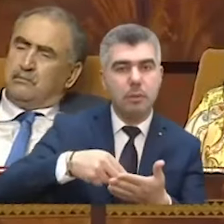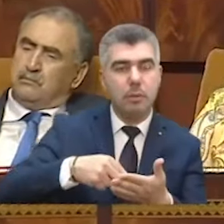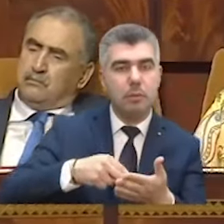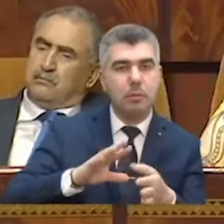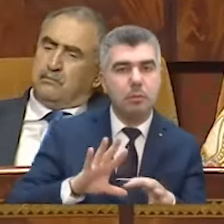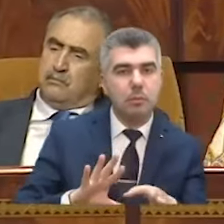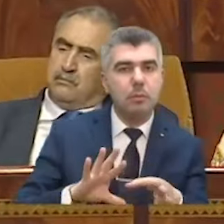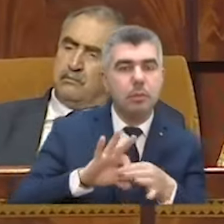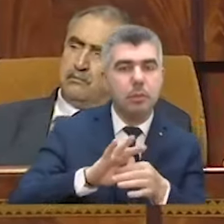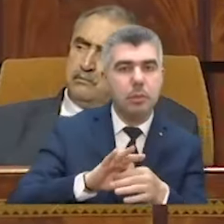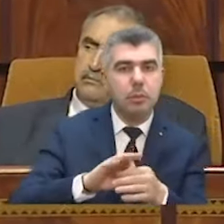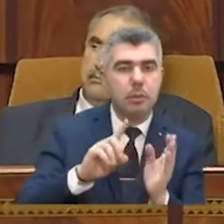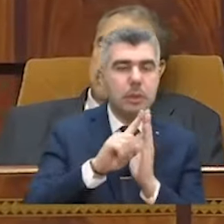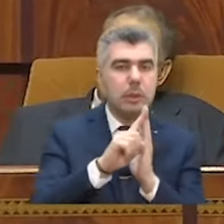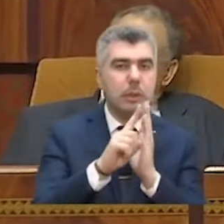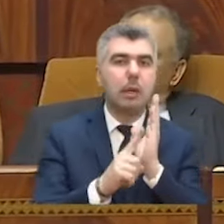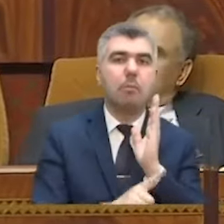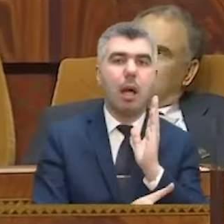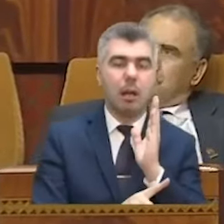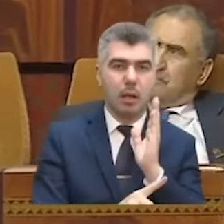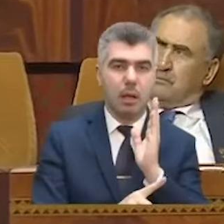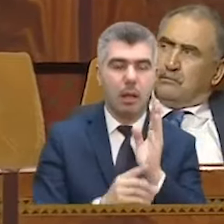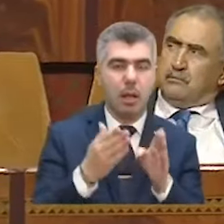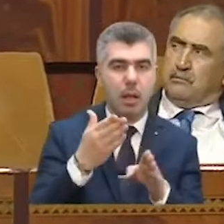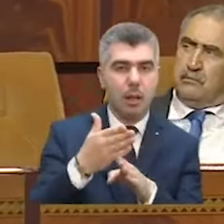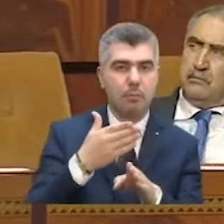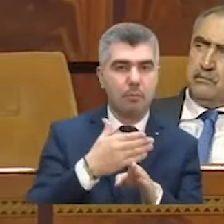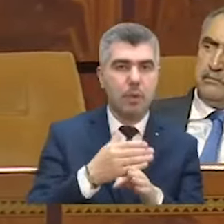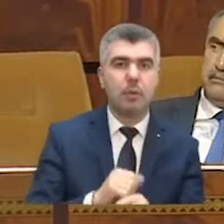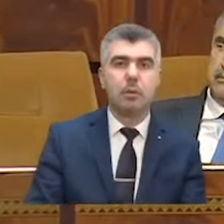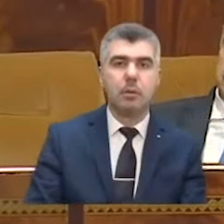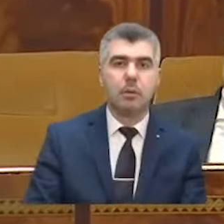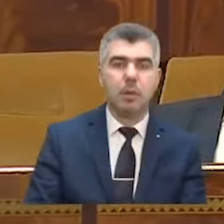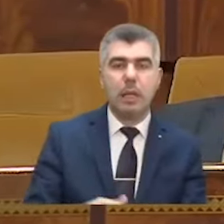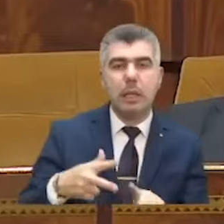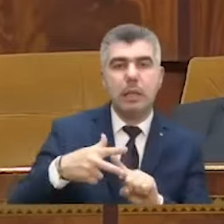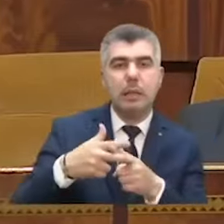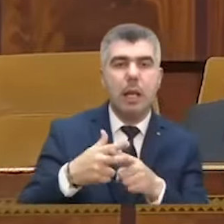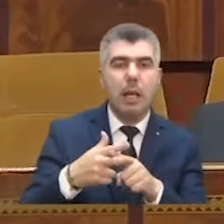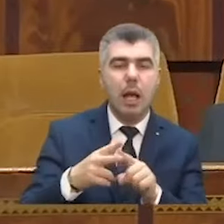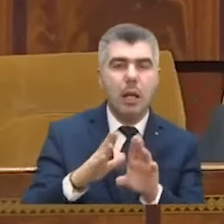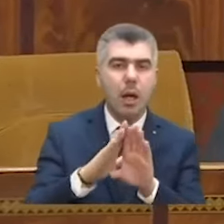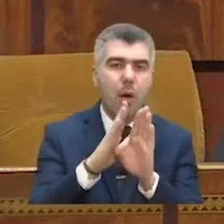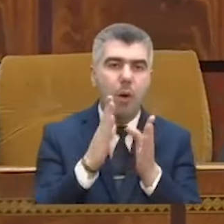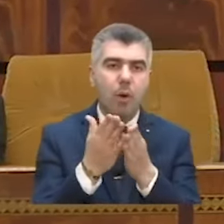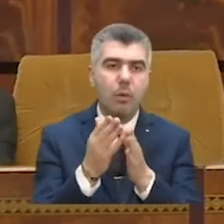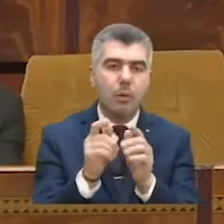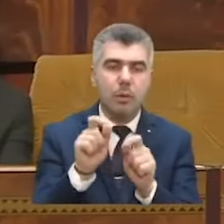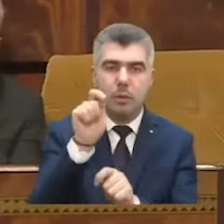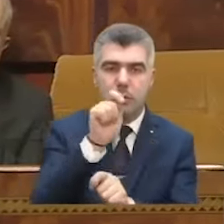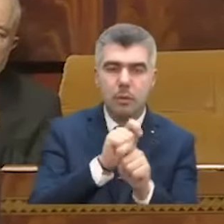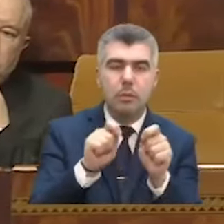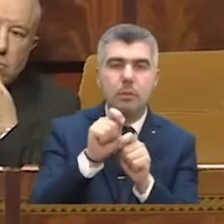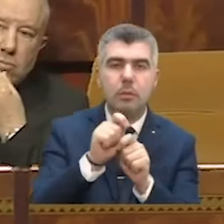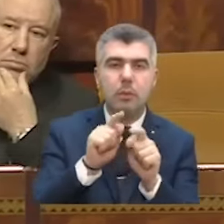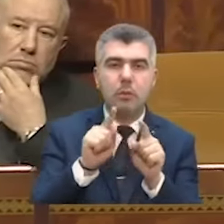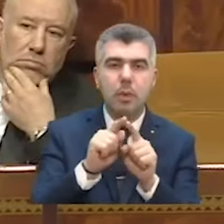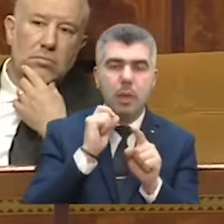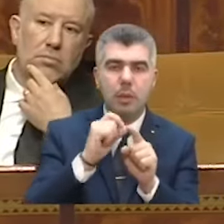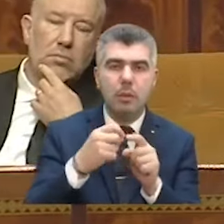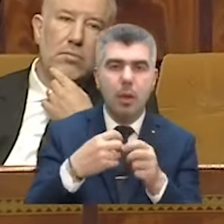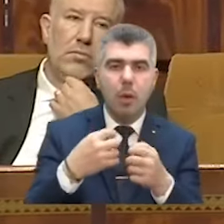غضون الأسبوع الماضي على اتفاقية لإحداث وحدة صناعية متكاملة لإنتاج بطاريات